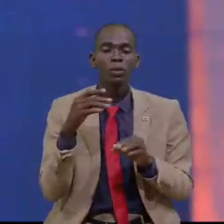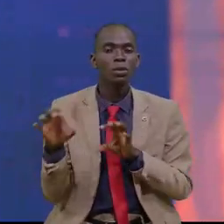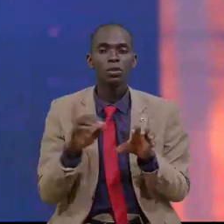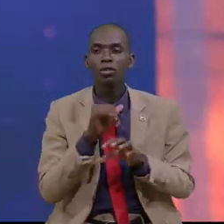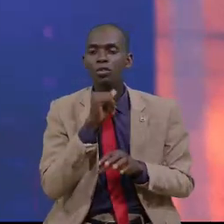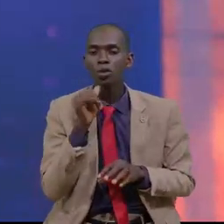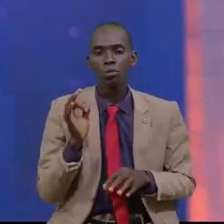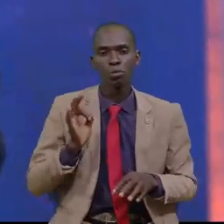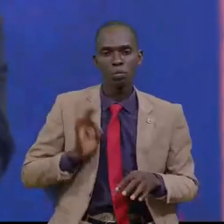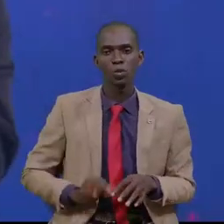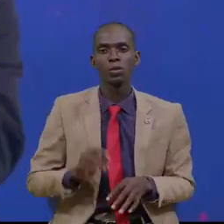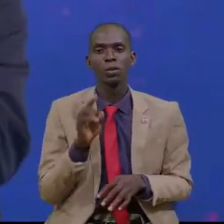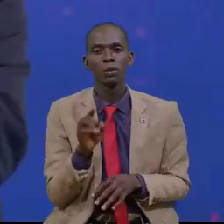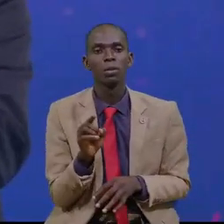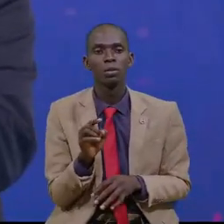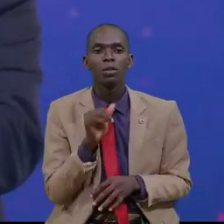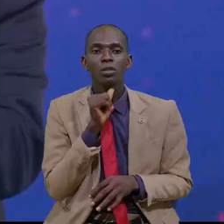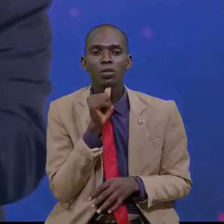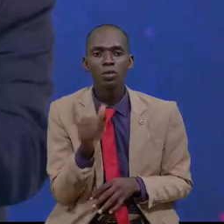parole relevée ne leur servit de rien.